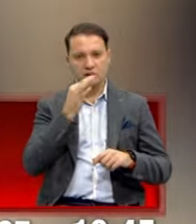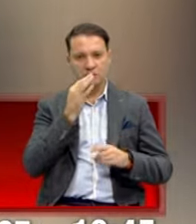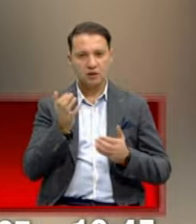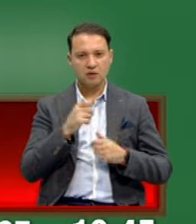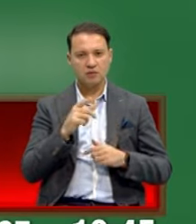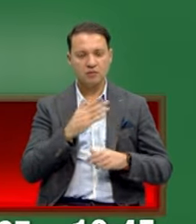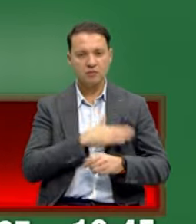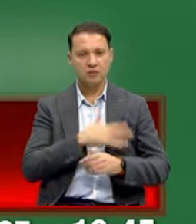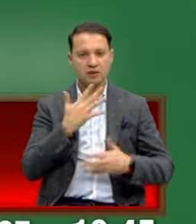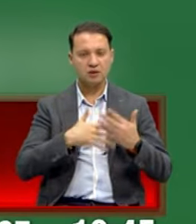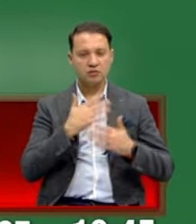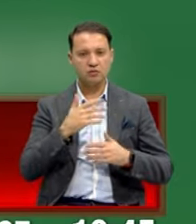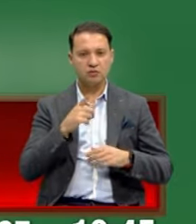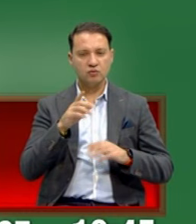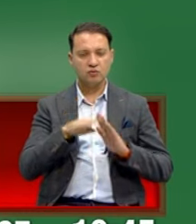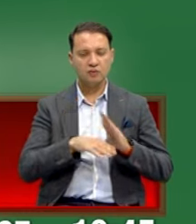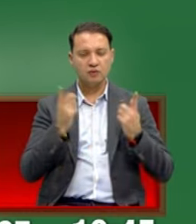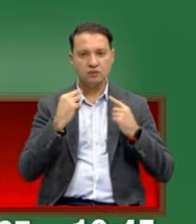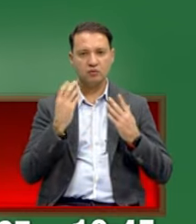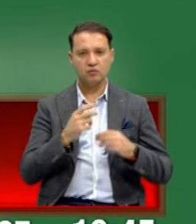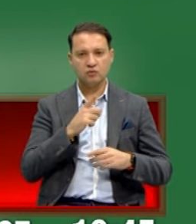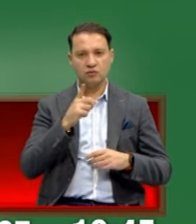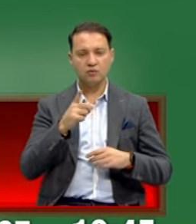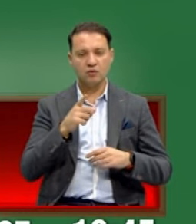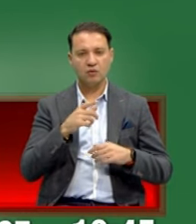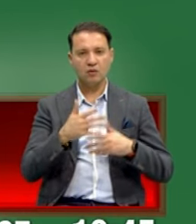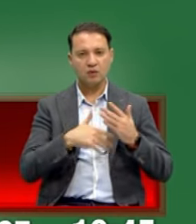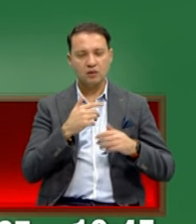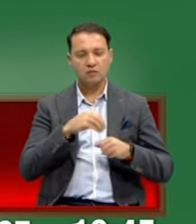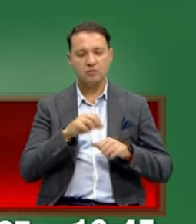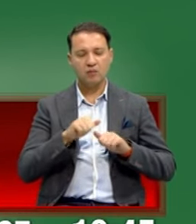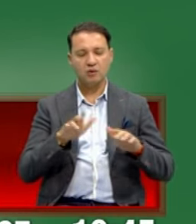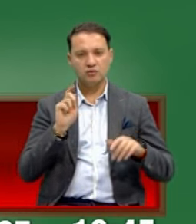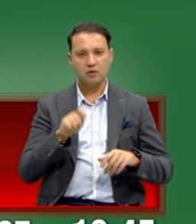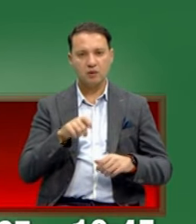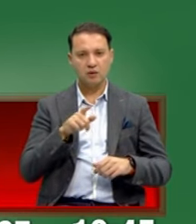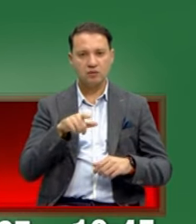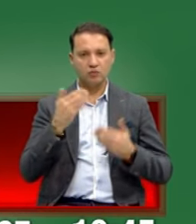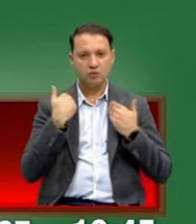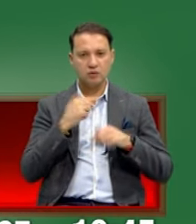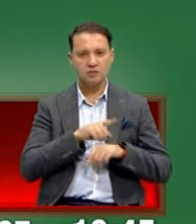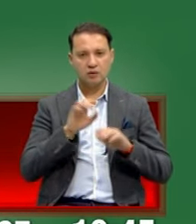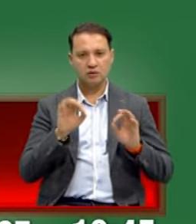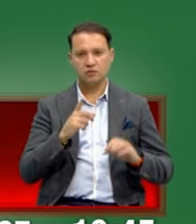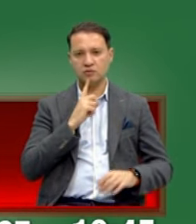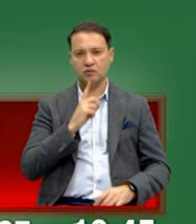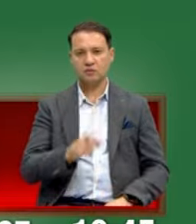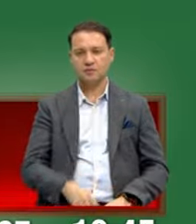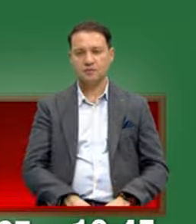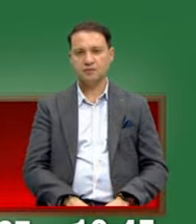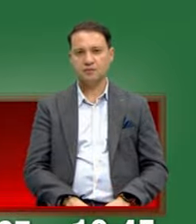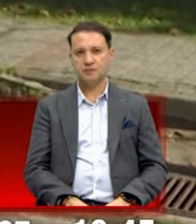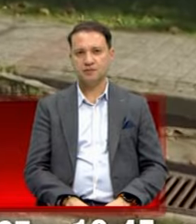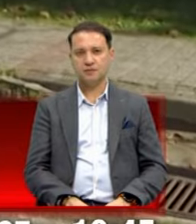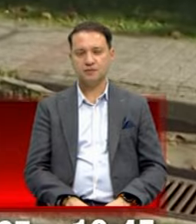alan ulusal bir televizyon kanalının yetkilileri olduğu, provokatif amaçlı paylaşımlarla ilgili hukuki sürecin başlatılacağı